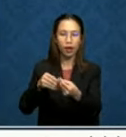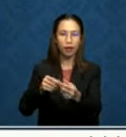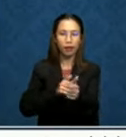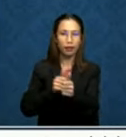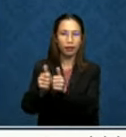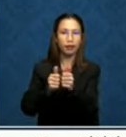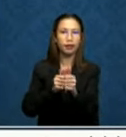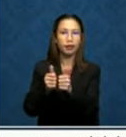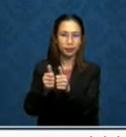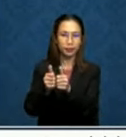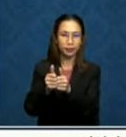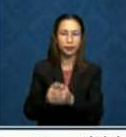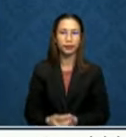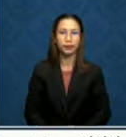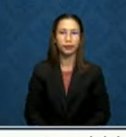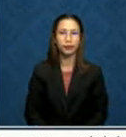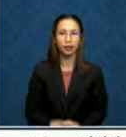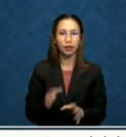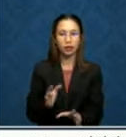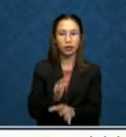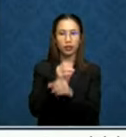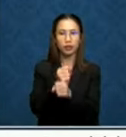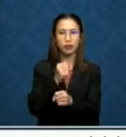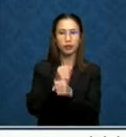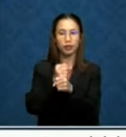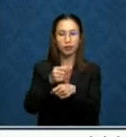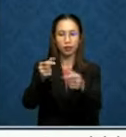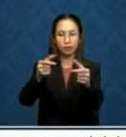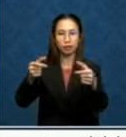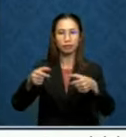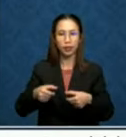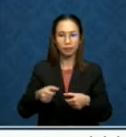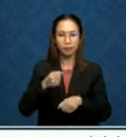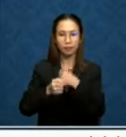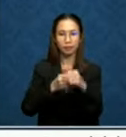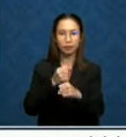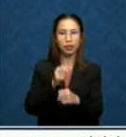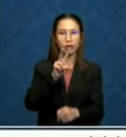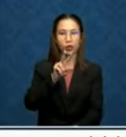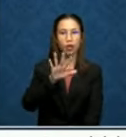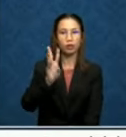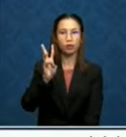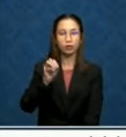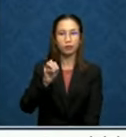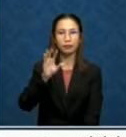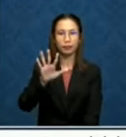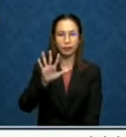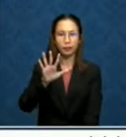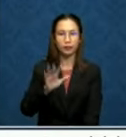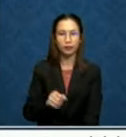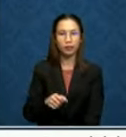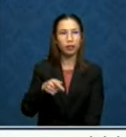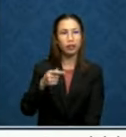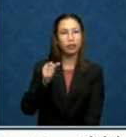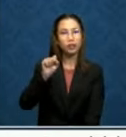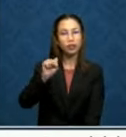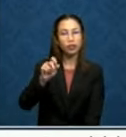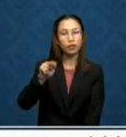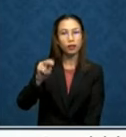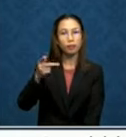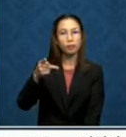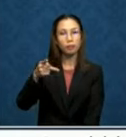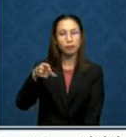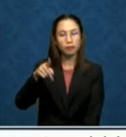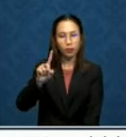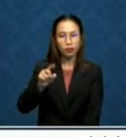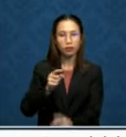ข่งขันสรุปผลการดำเนินงานของสถาบันเทคโนโลยีป้องกันประเทศในปี2565นะครับโดยสทป.ได้ดำเนินงานต